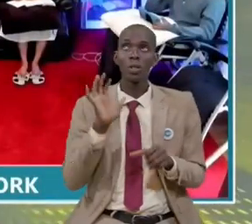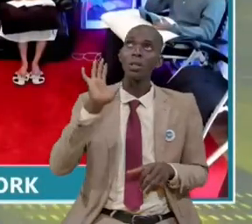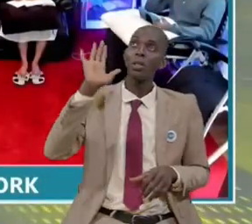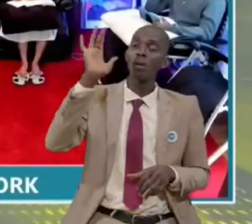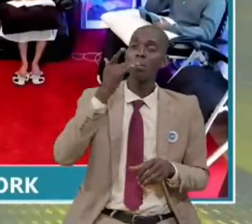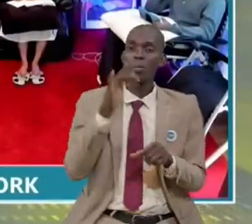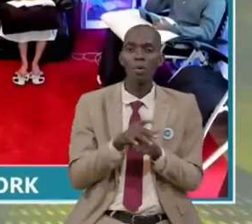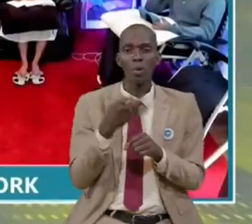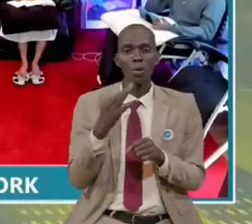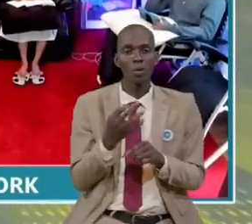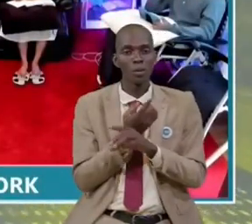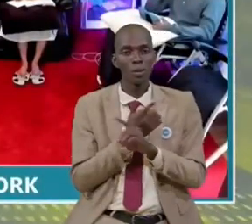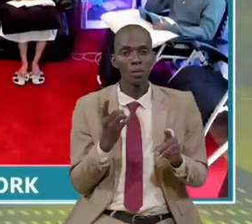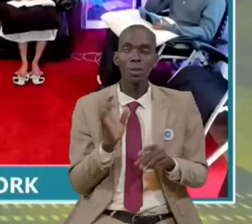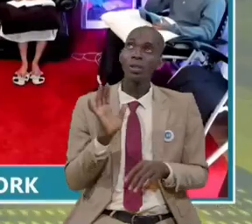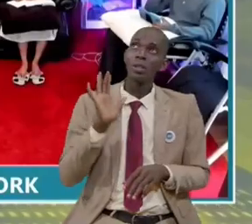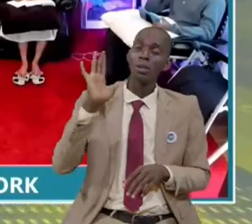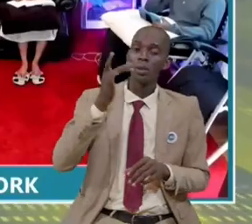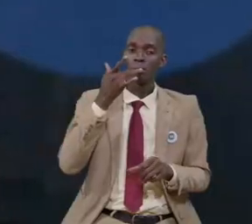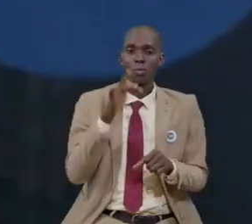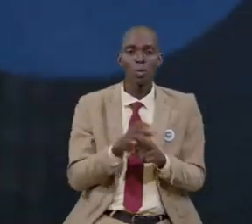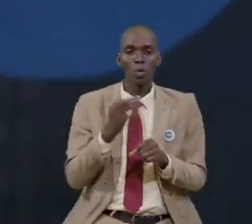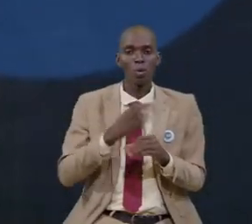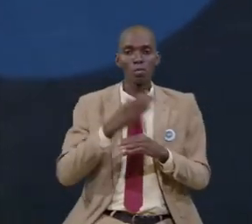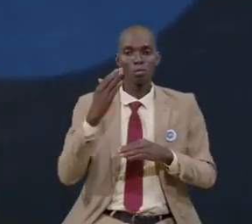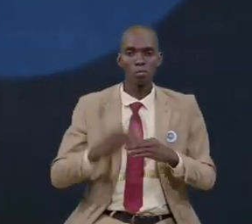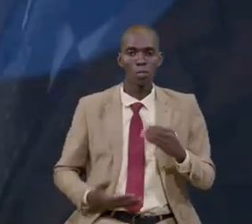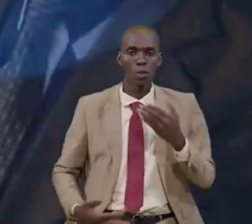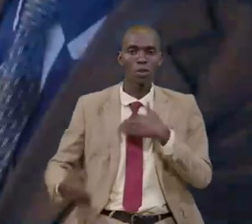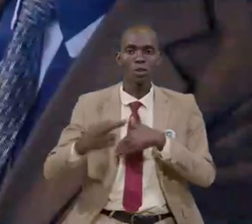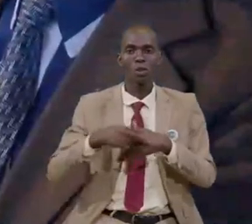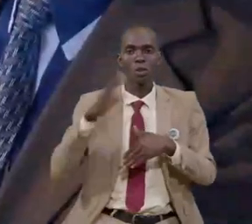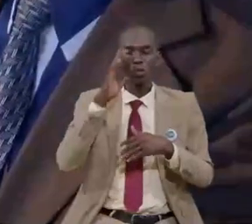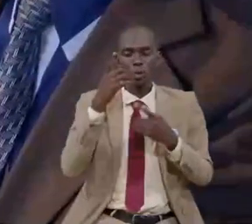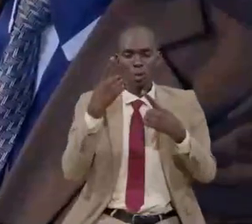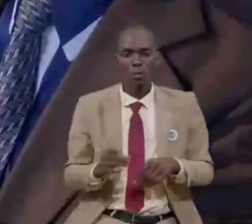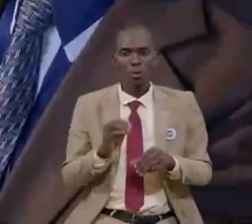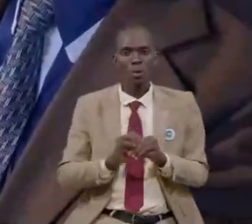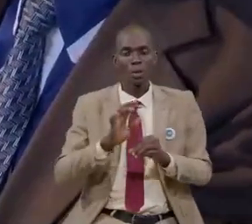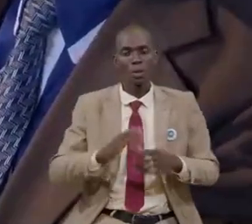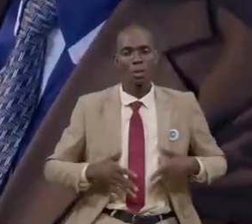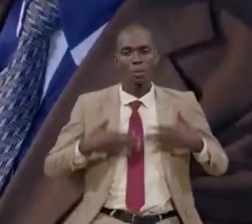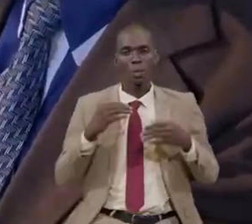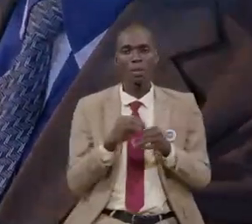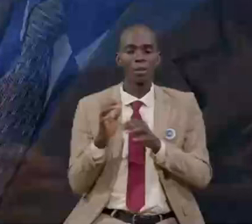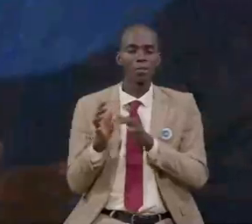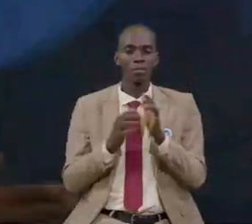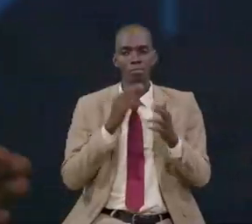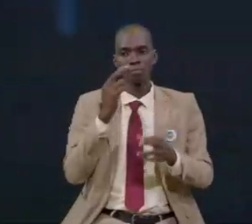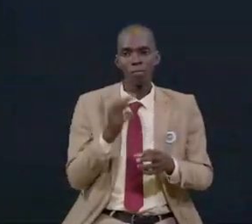d'une restauration totale aient lieu dans votre vie au nom de Jésus. Le jour